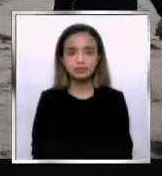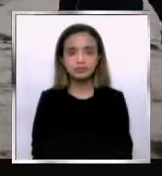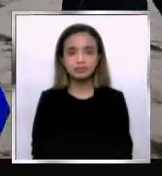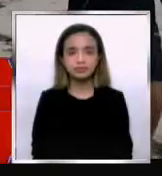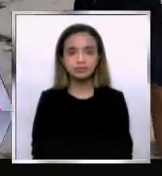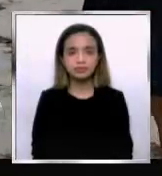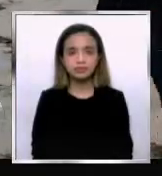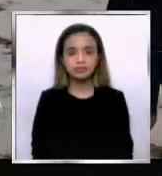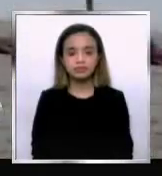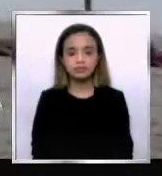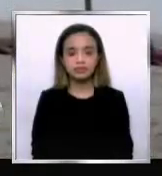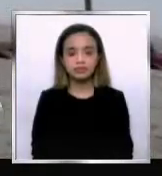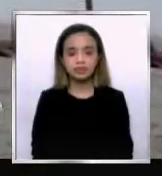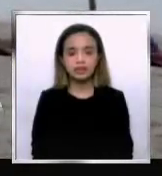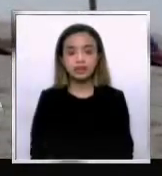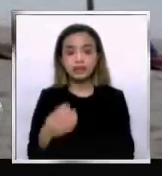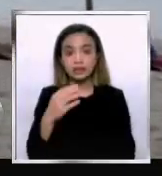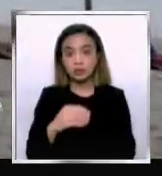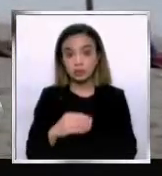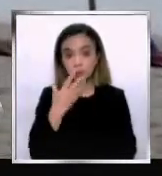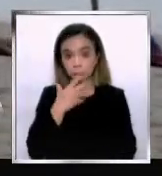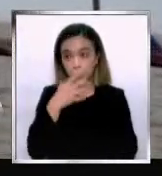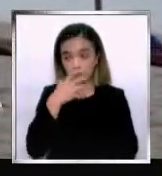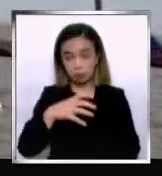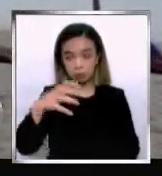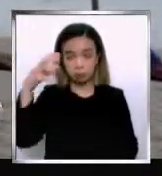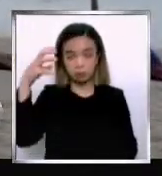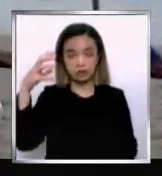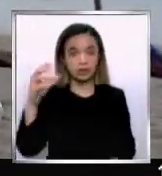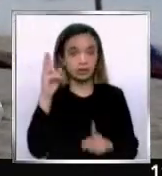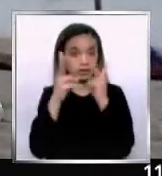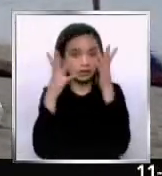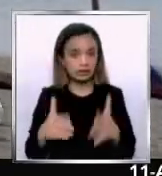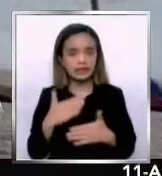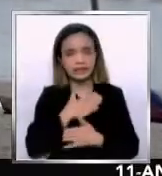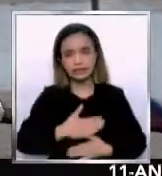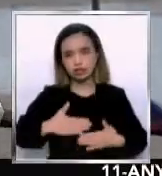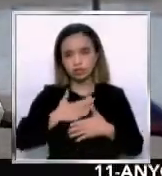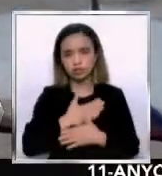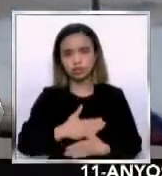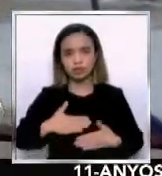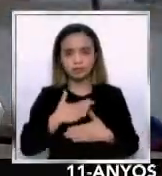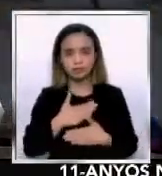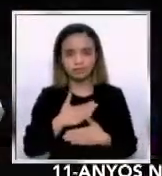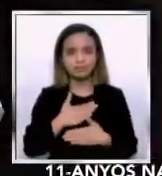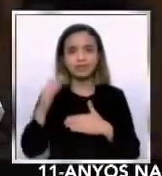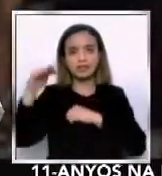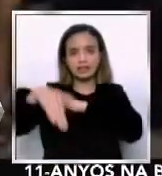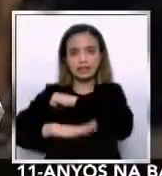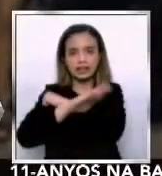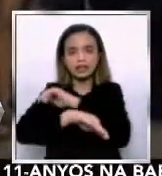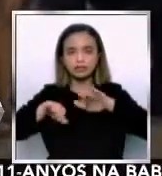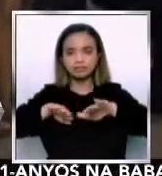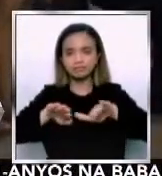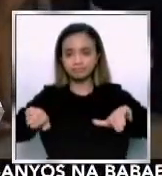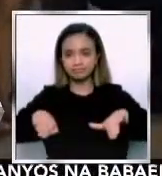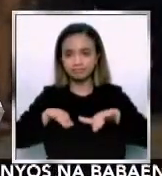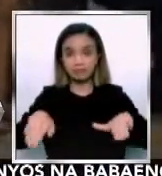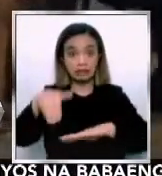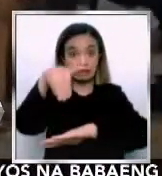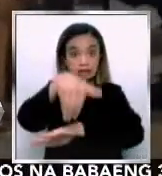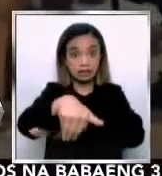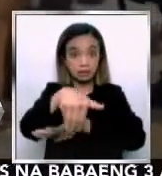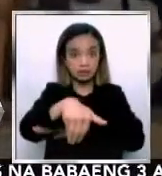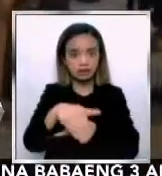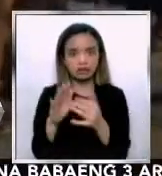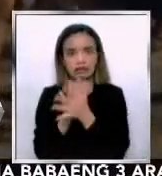Habang may araw pa, enjoy ang mga turista sa Boracay sa pagsasunbathing sa beach at pagtatampisaw sa dagat. Pagdating ng gabi, halos